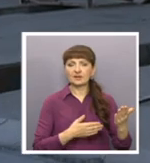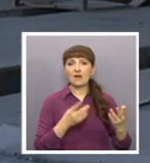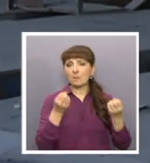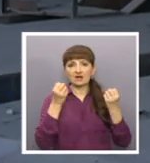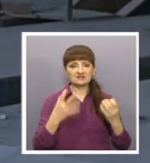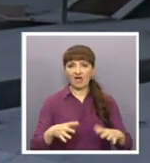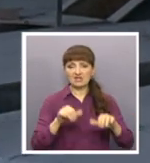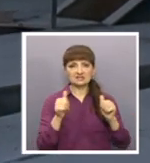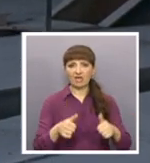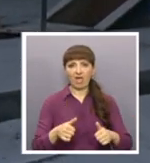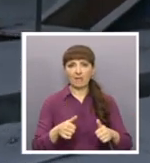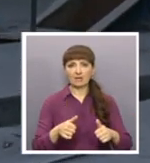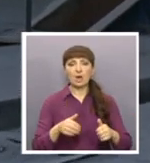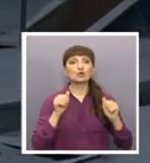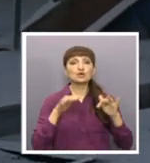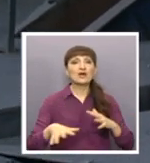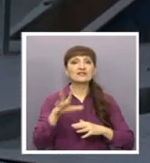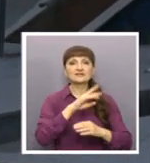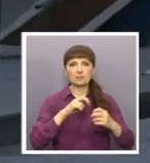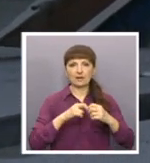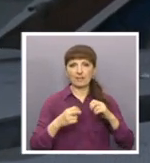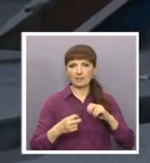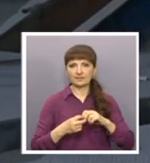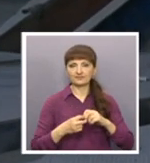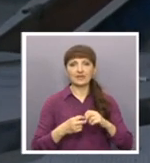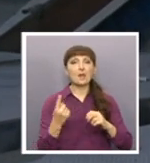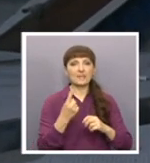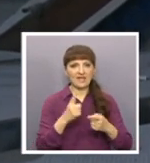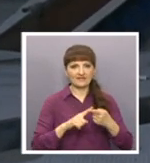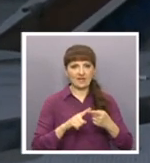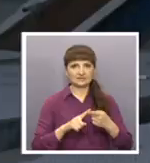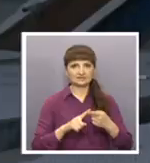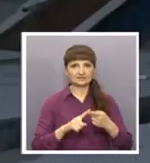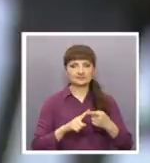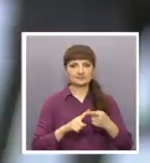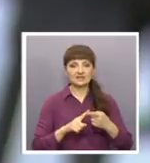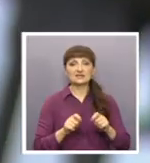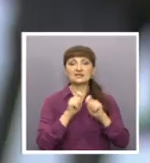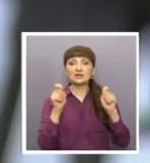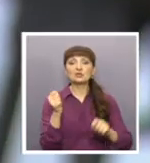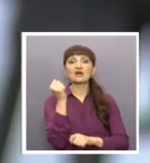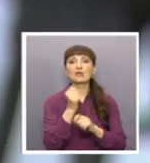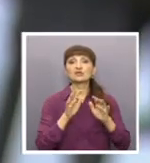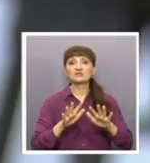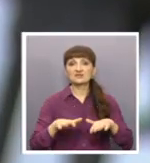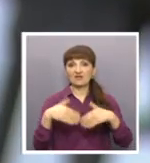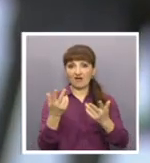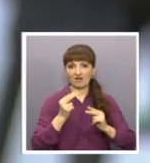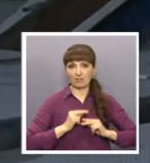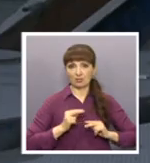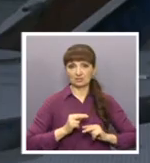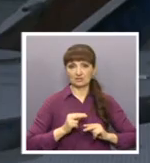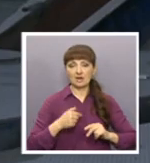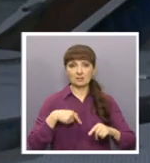простая, абсолютно простая, но решает все проблемы. Значит, первое, значит, создаются рабочие места. В Алмате мы сделали